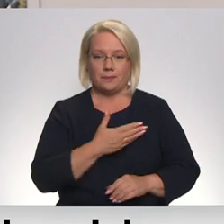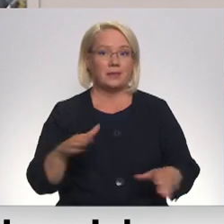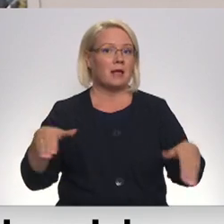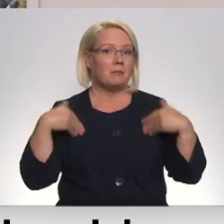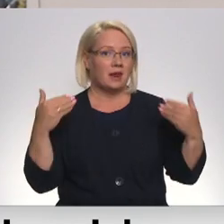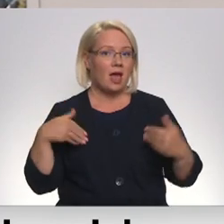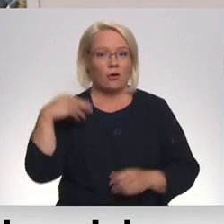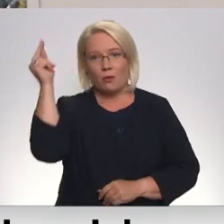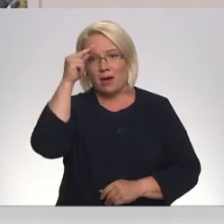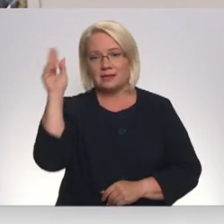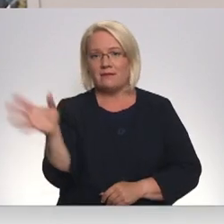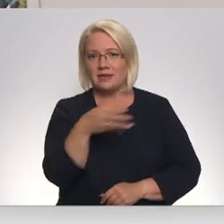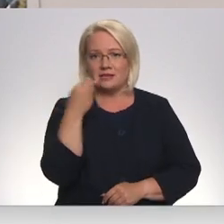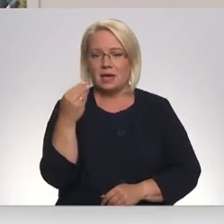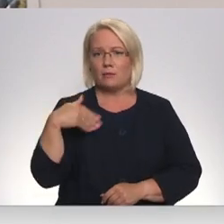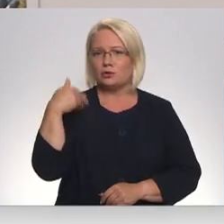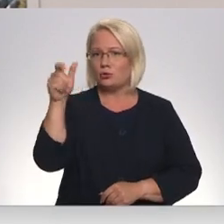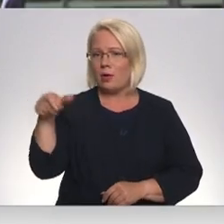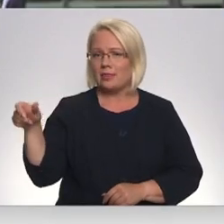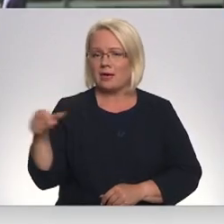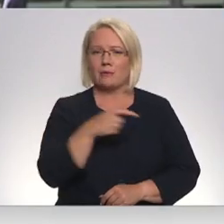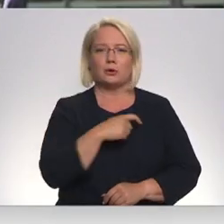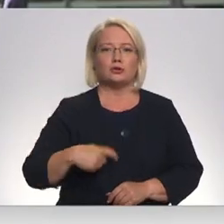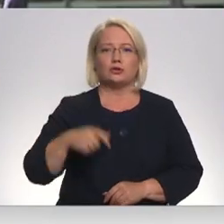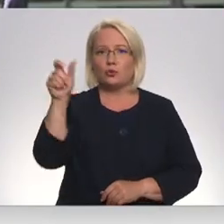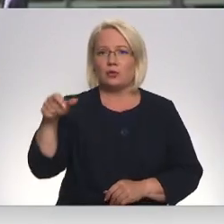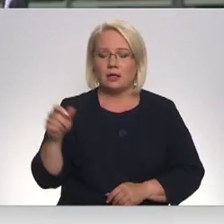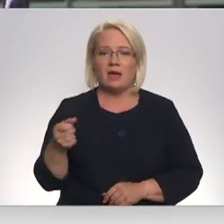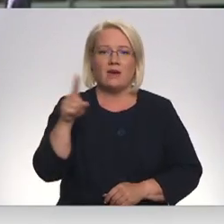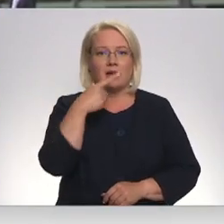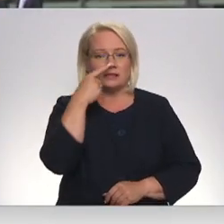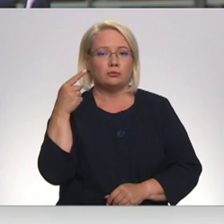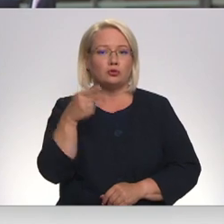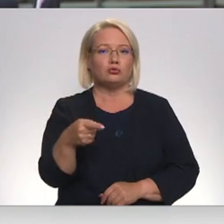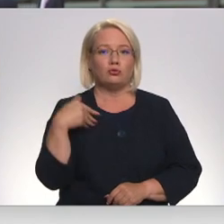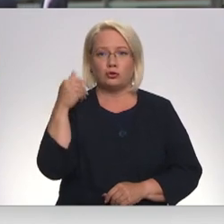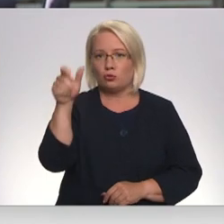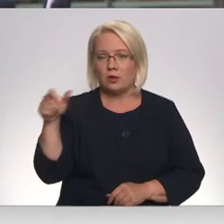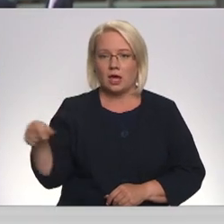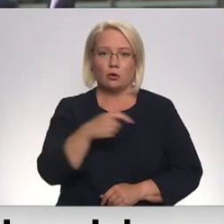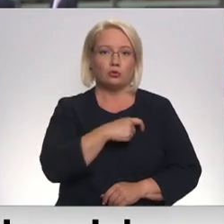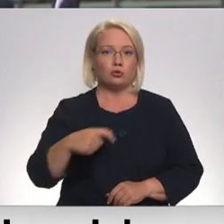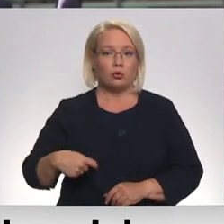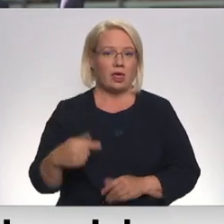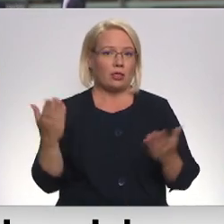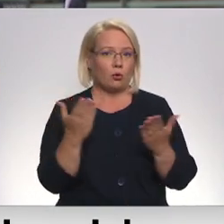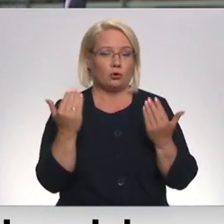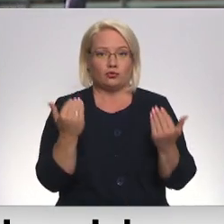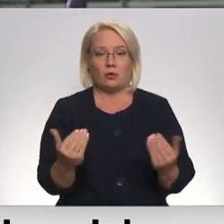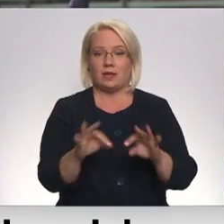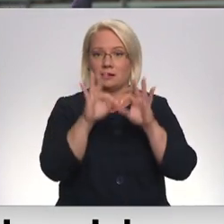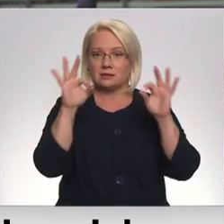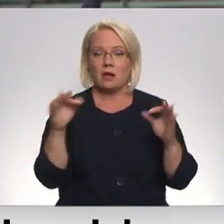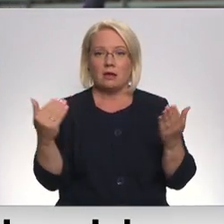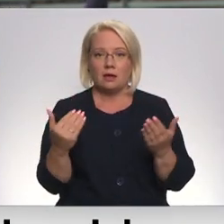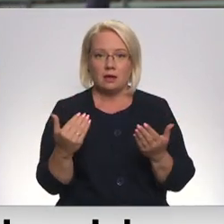mācīties visiem, gan skolniekiem, gan studentiem. Vairāk 100 tūkstoši skolnieku un studentu, kur šodien iesāk atkal